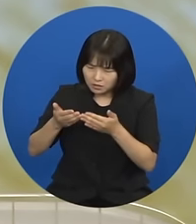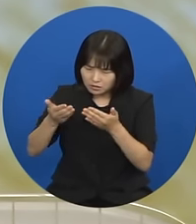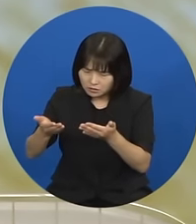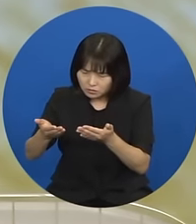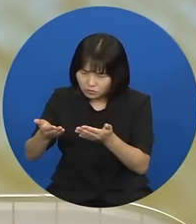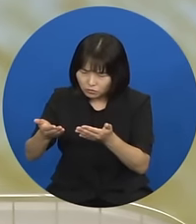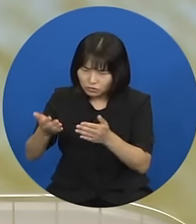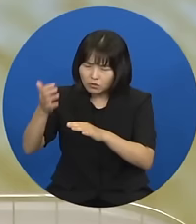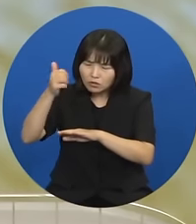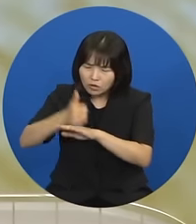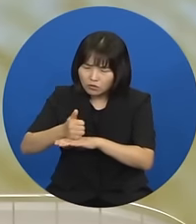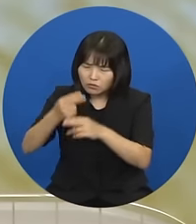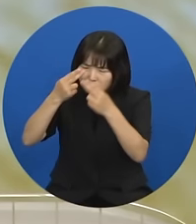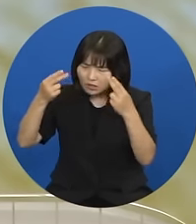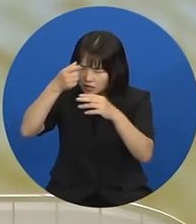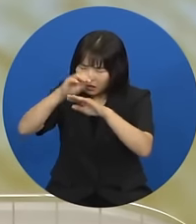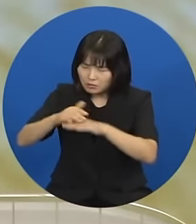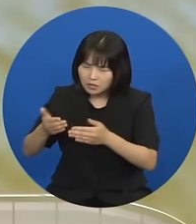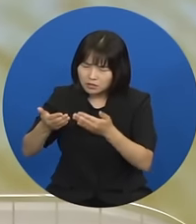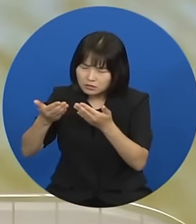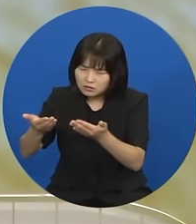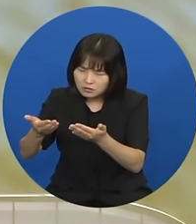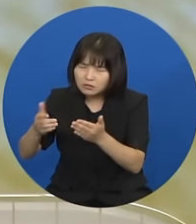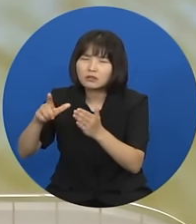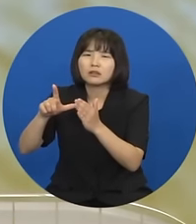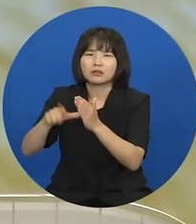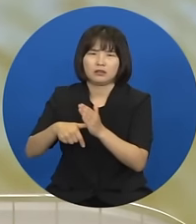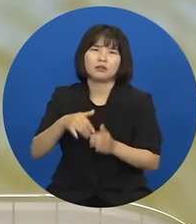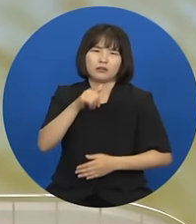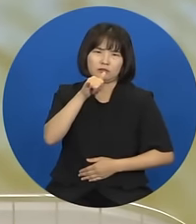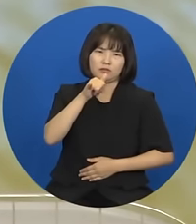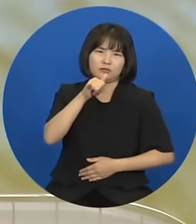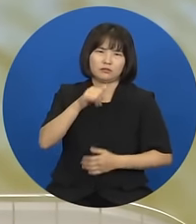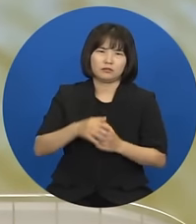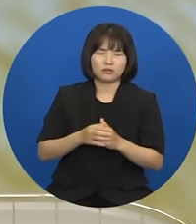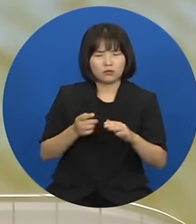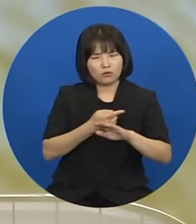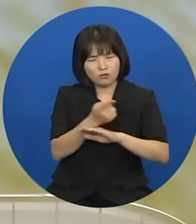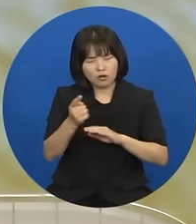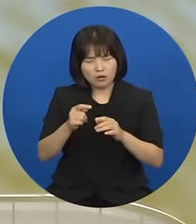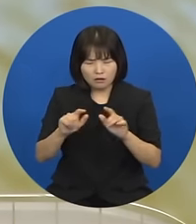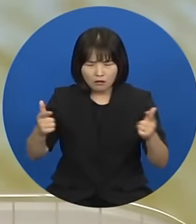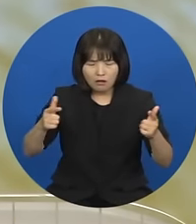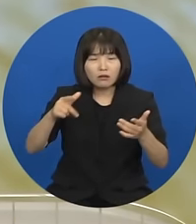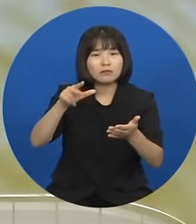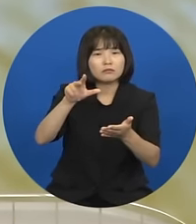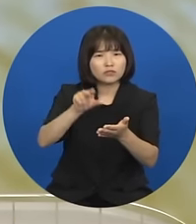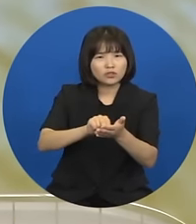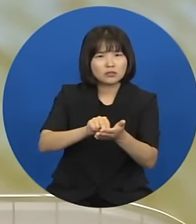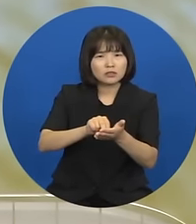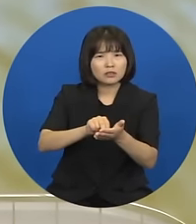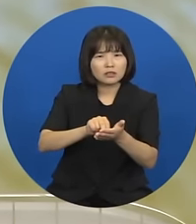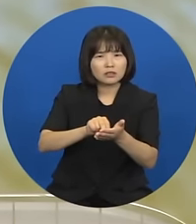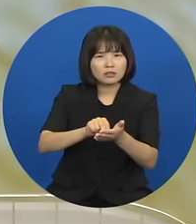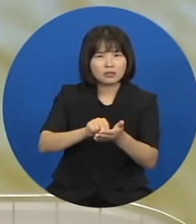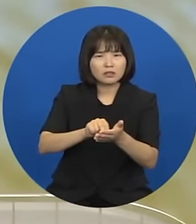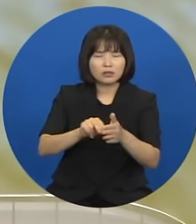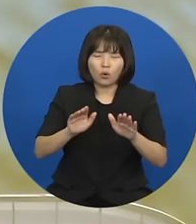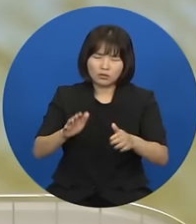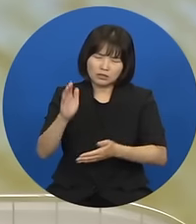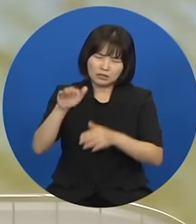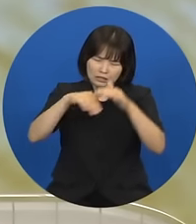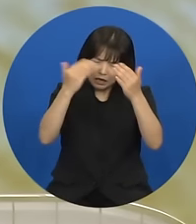섬기며 보냈던 시간도 있습니다. 그 외에 가정의 문제, 재정의 문제, 오늘 이 자리에서 나눌 수 없는